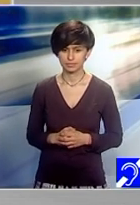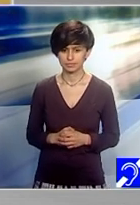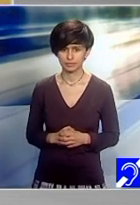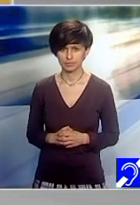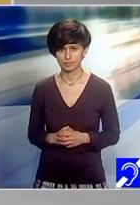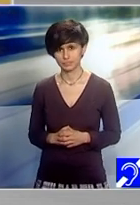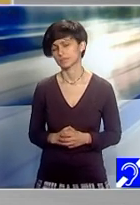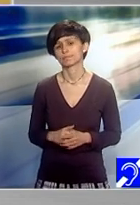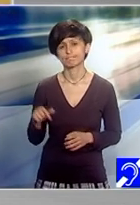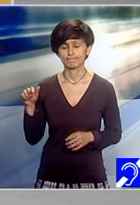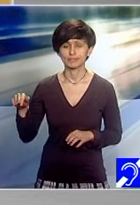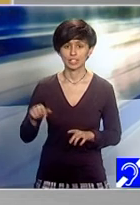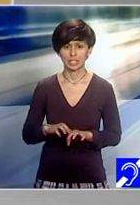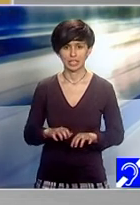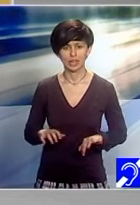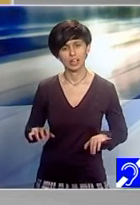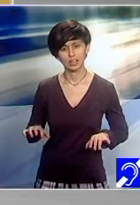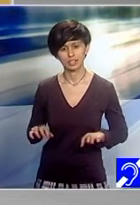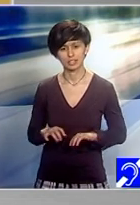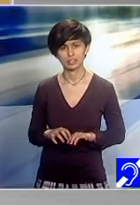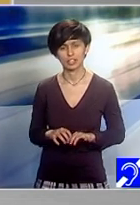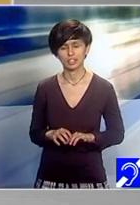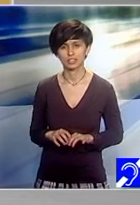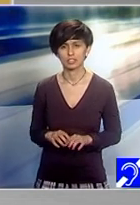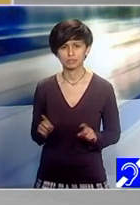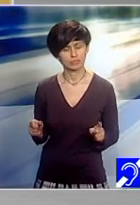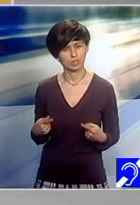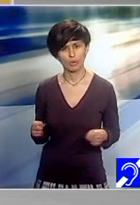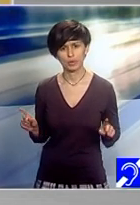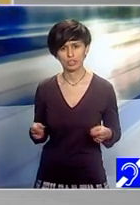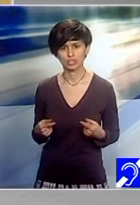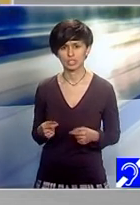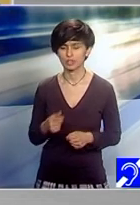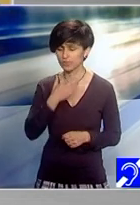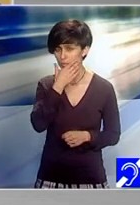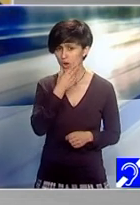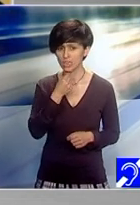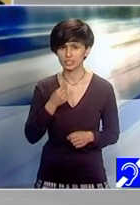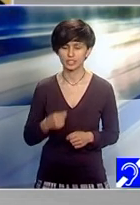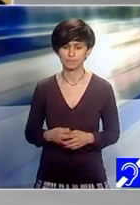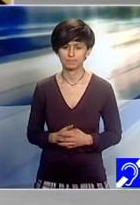o bucată muzicală extraordinară. Și aș